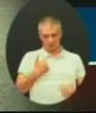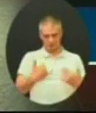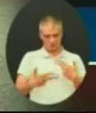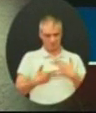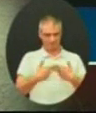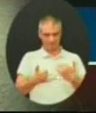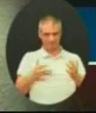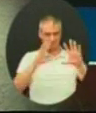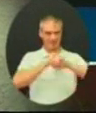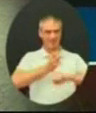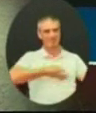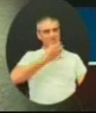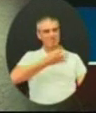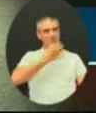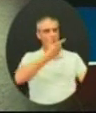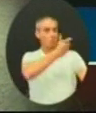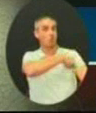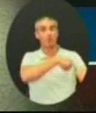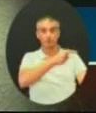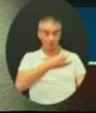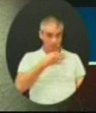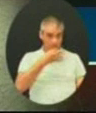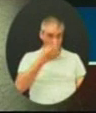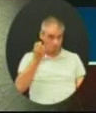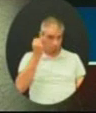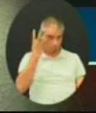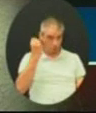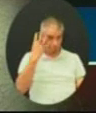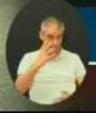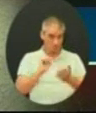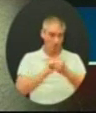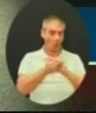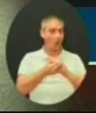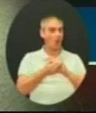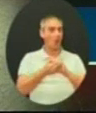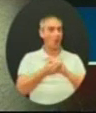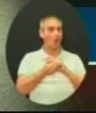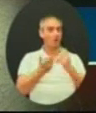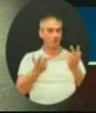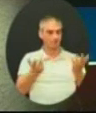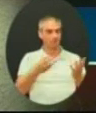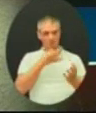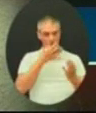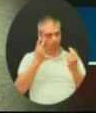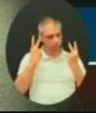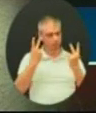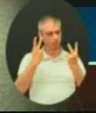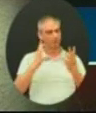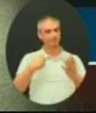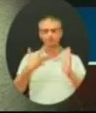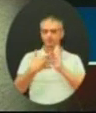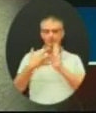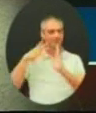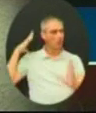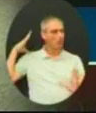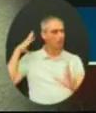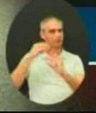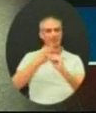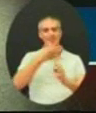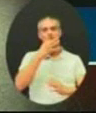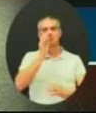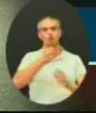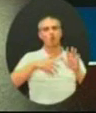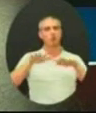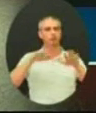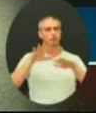היום באום. זה נאום שמום, או שזה נאום משמעותי, נבחן את הנאומים בשנים האחרונות של